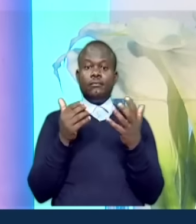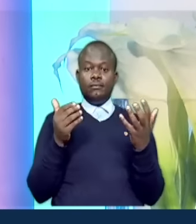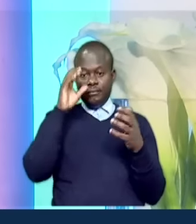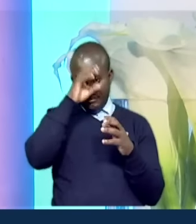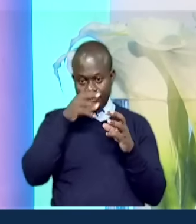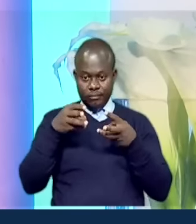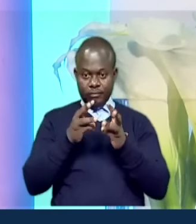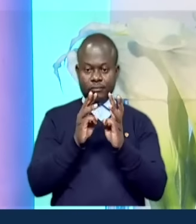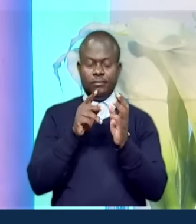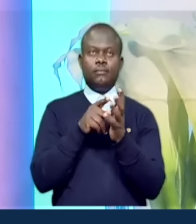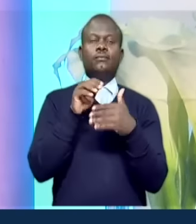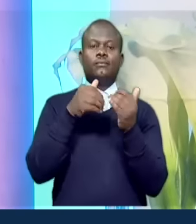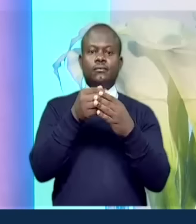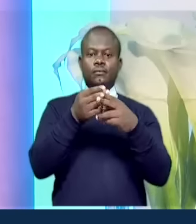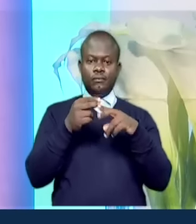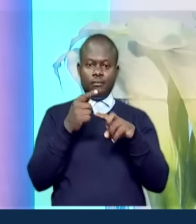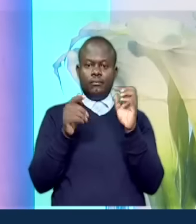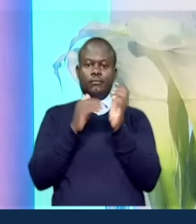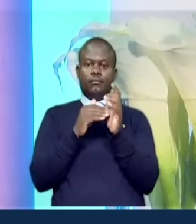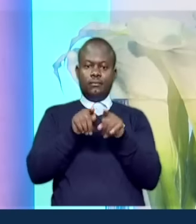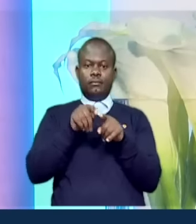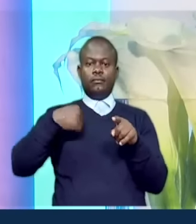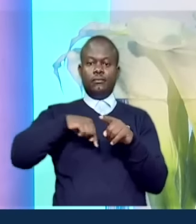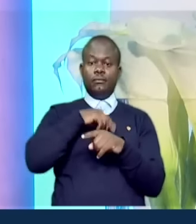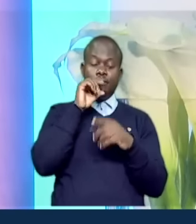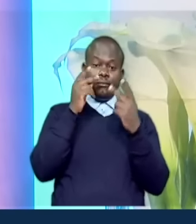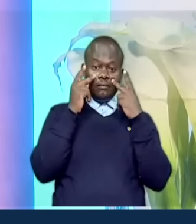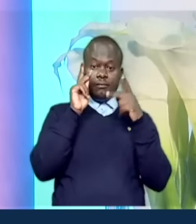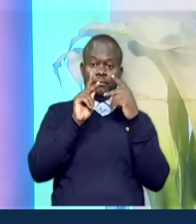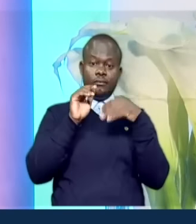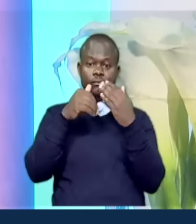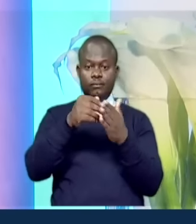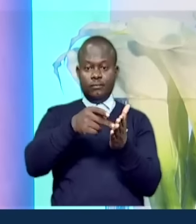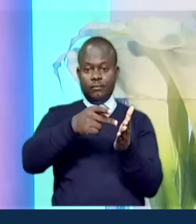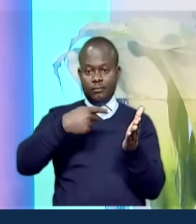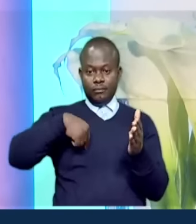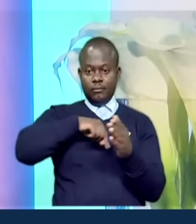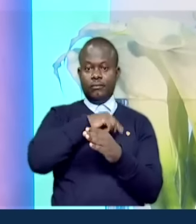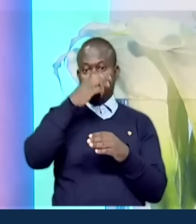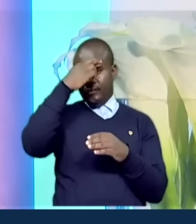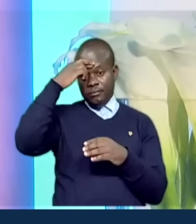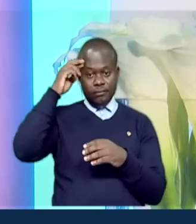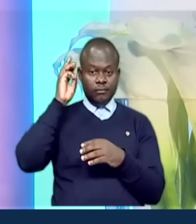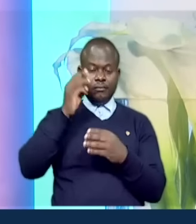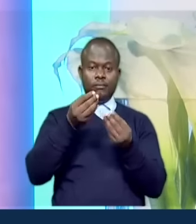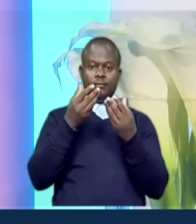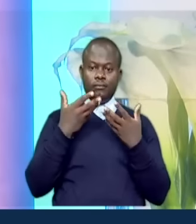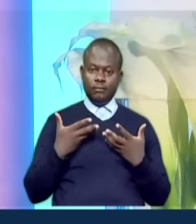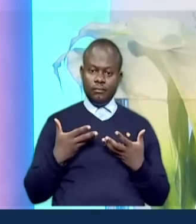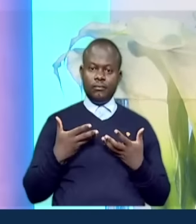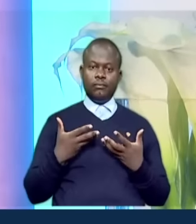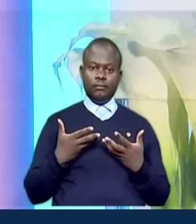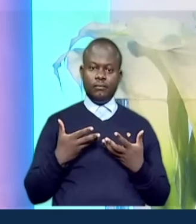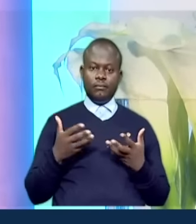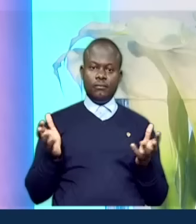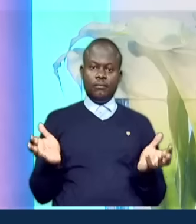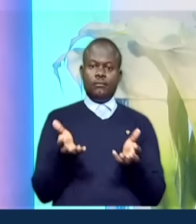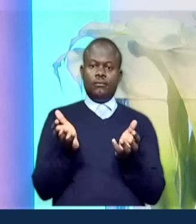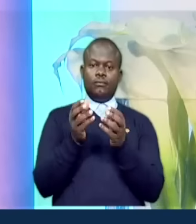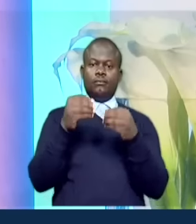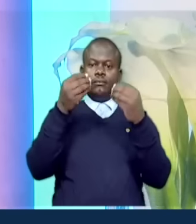twakwishyura inguzanyo kandi natwe tutabona abatwishyura. Nicyo gituma bizaduha nka courage yo